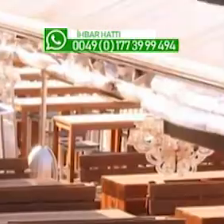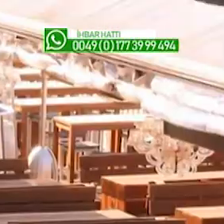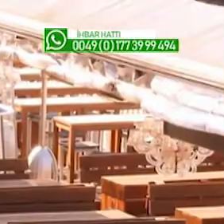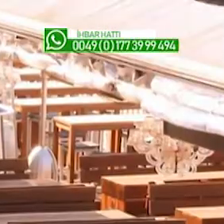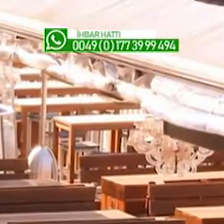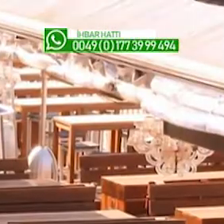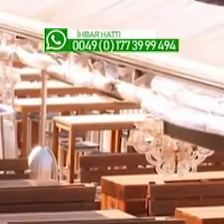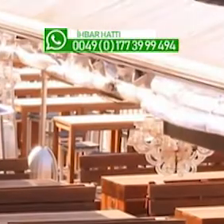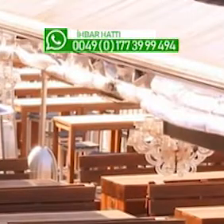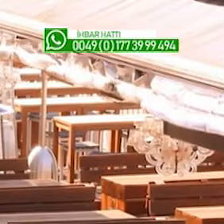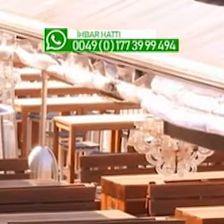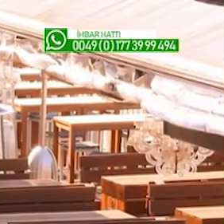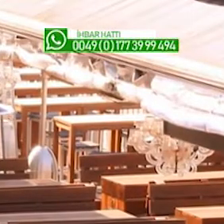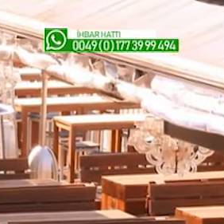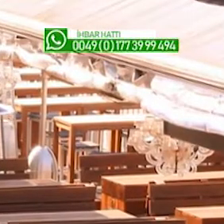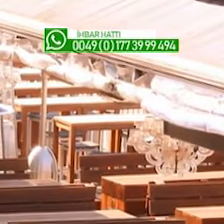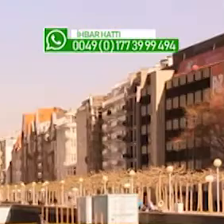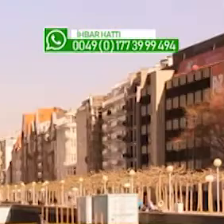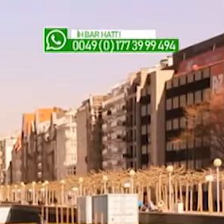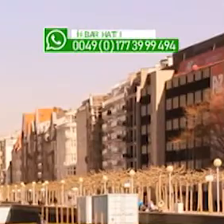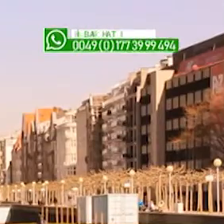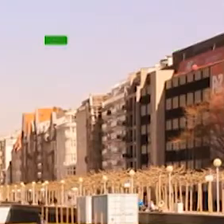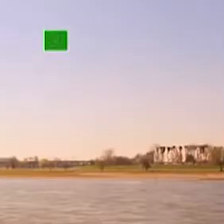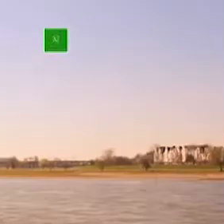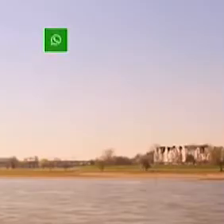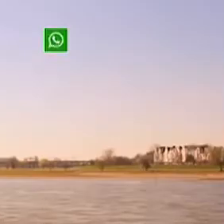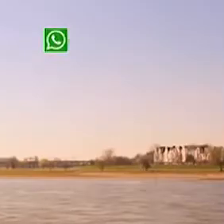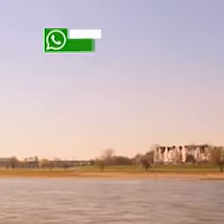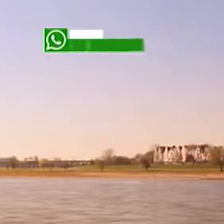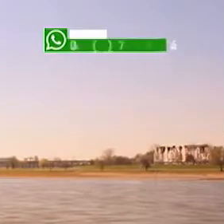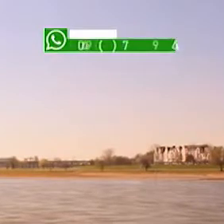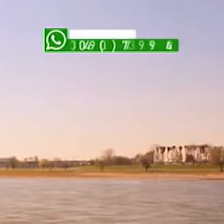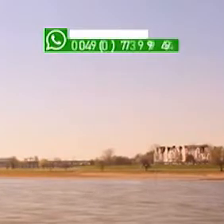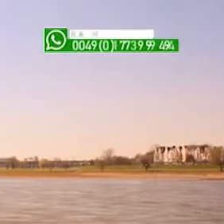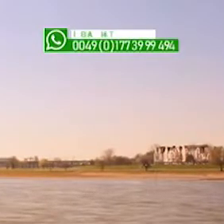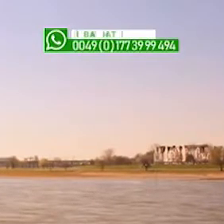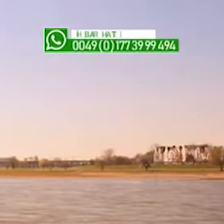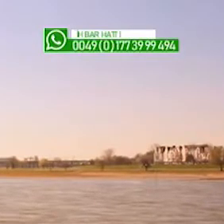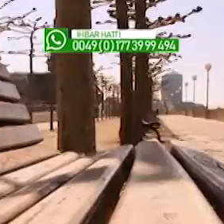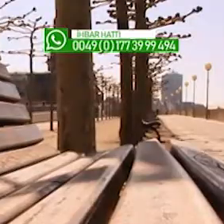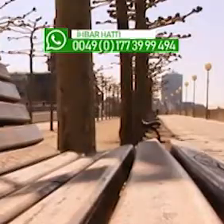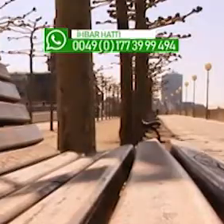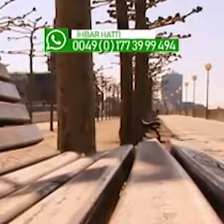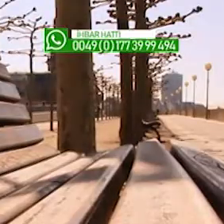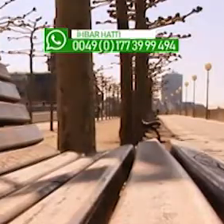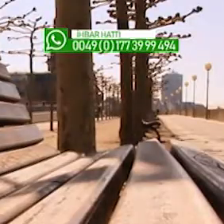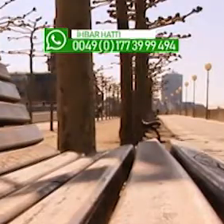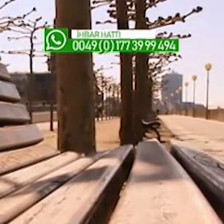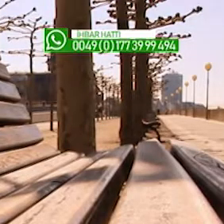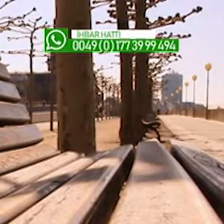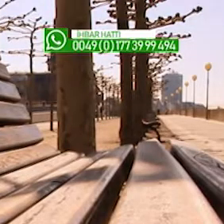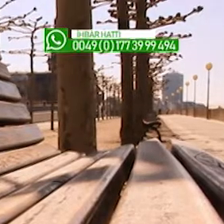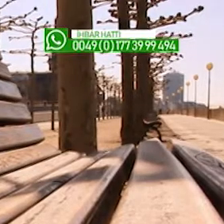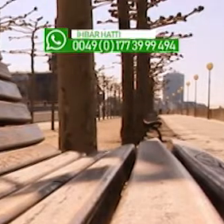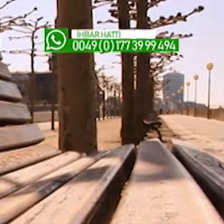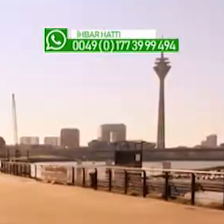ve disiplini sürdürmeliyiz," dedi. Koronavirüse karşı sert önlemler yoluyla çok şey elde edildiğini ve enfeksiyon zincirinde kişi